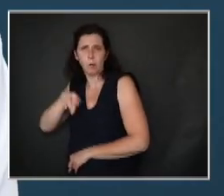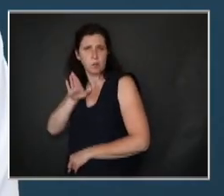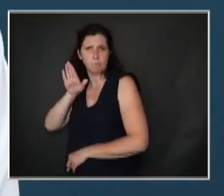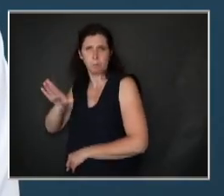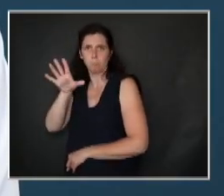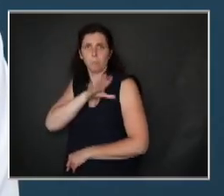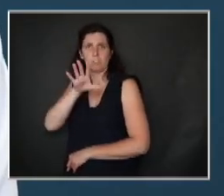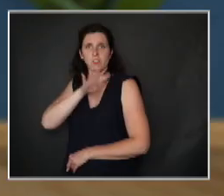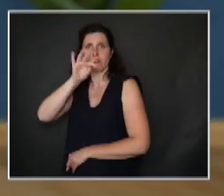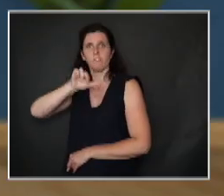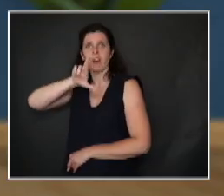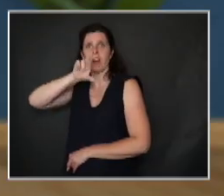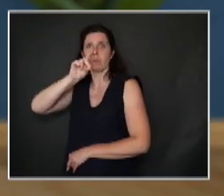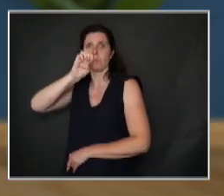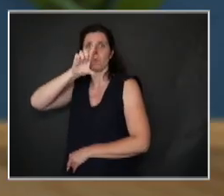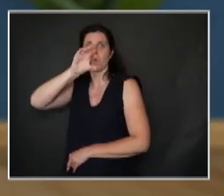professeur Fardelone.